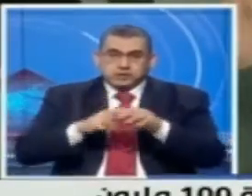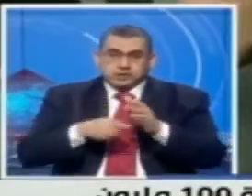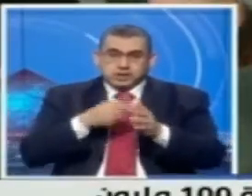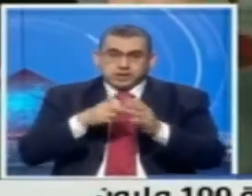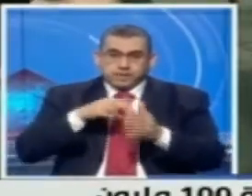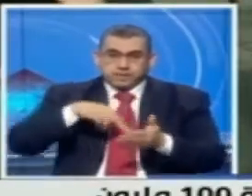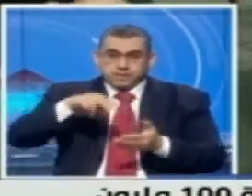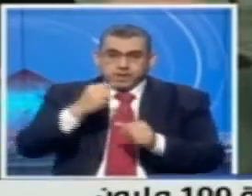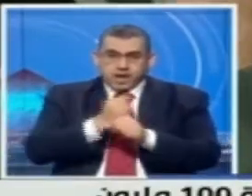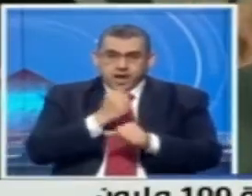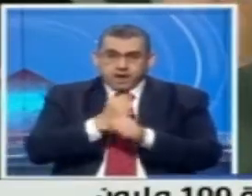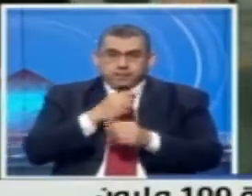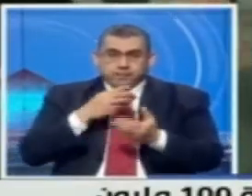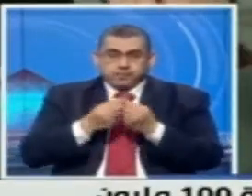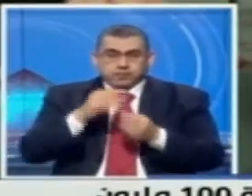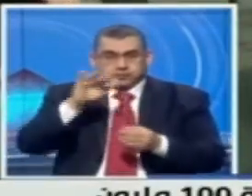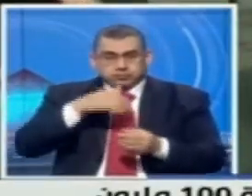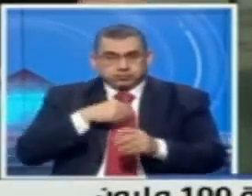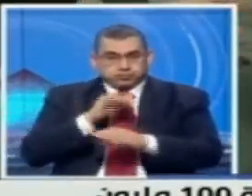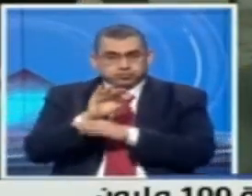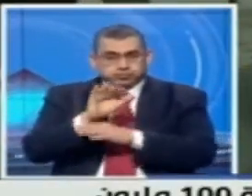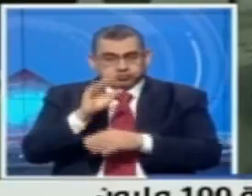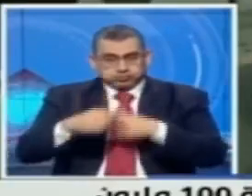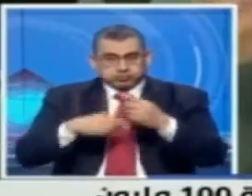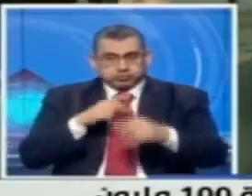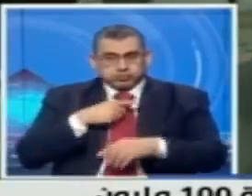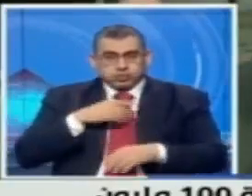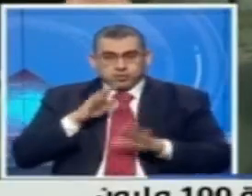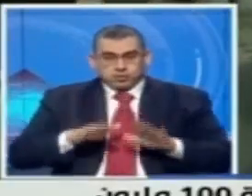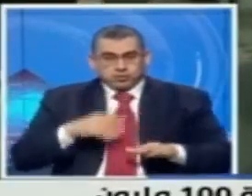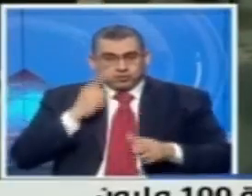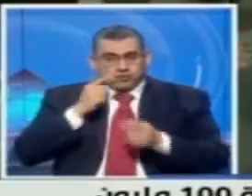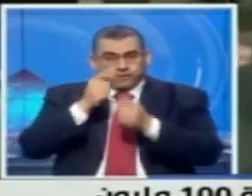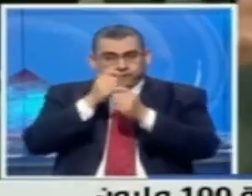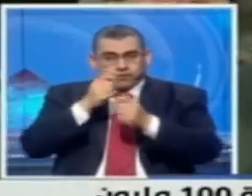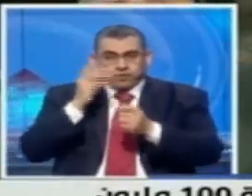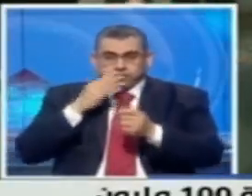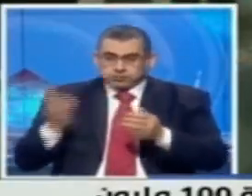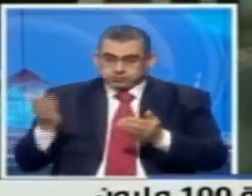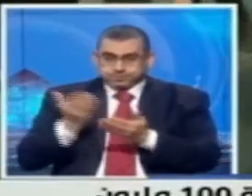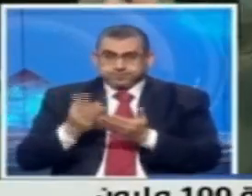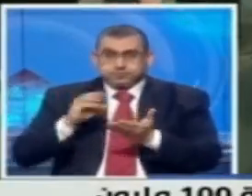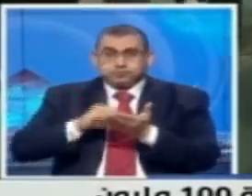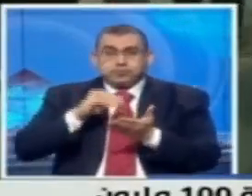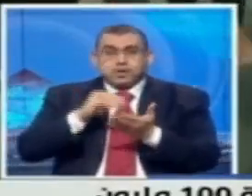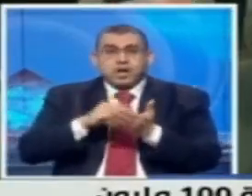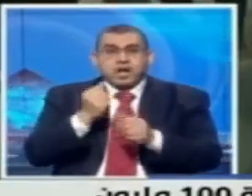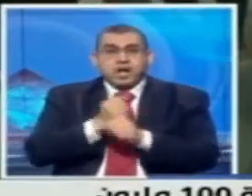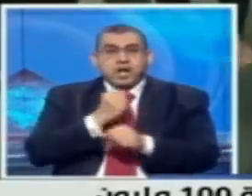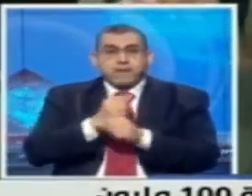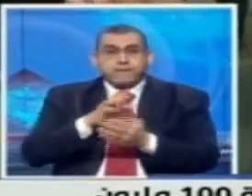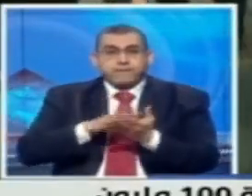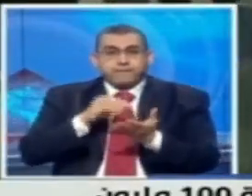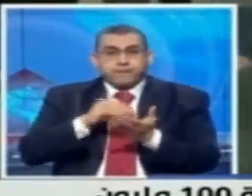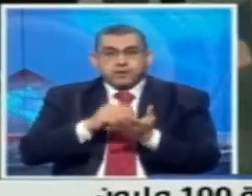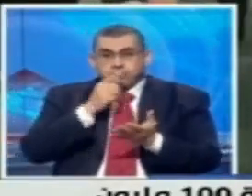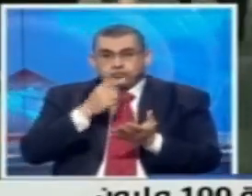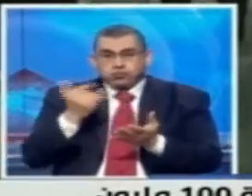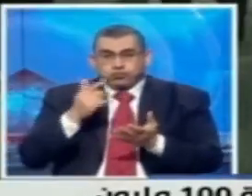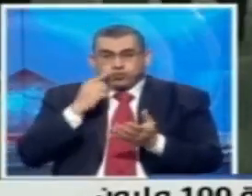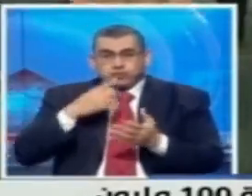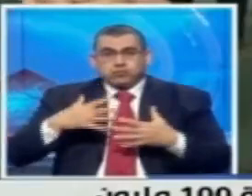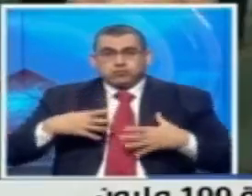اللي عملت فيه فحوصات اخرى واحنا والفحوصات الاخرى بتشمل مبدئيا اولا بنعملها سونار